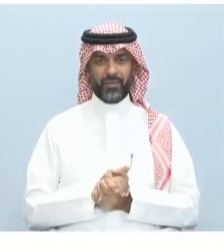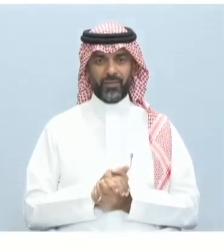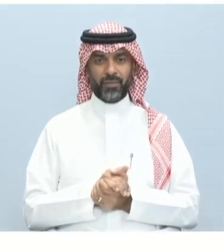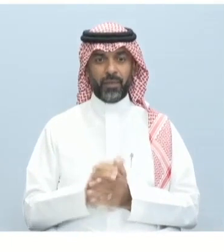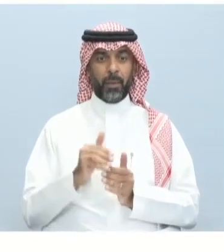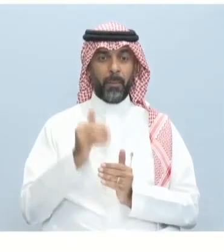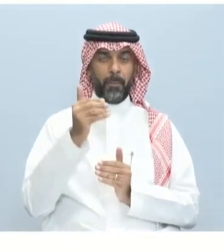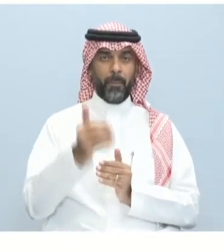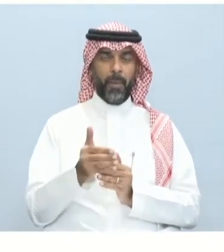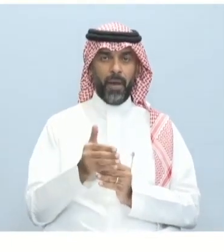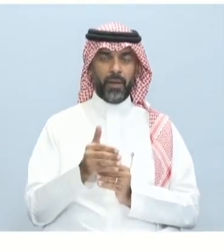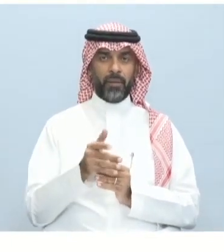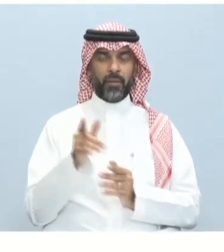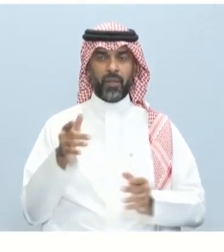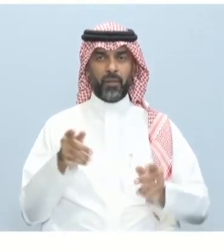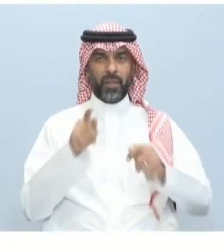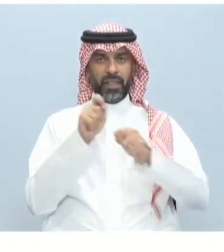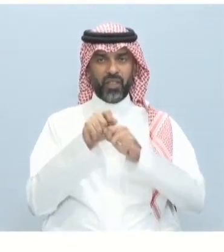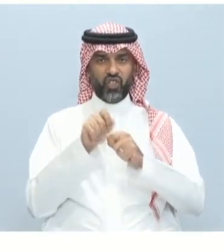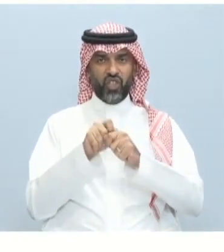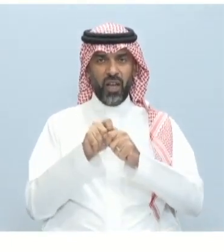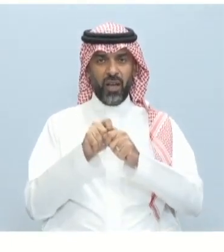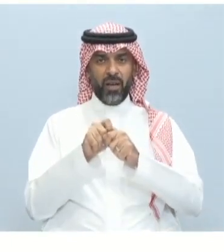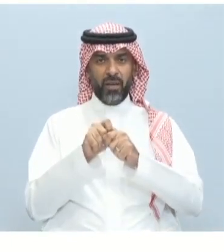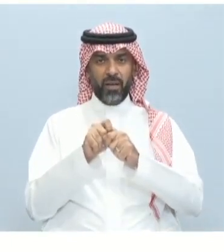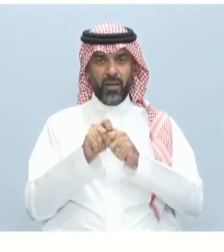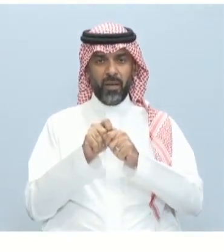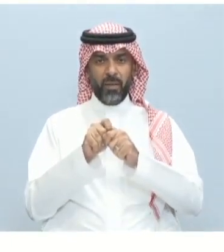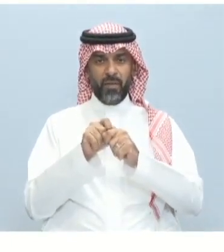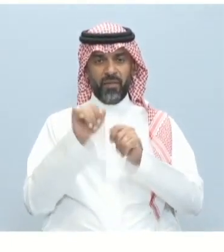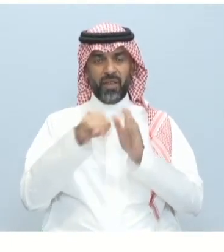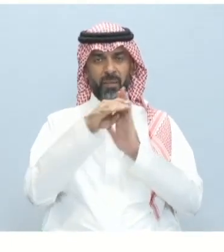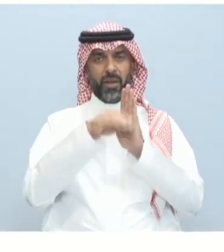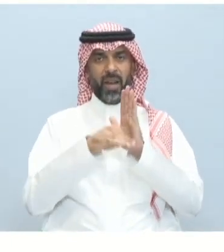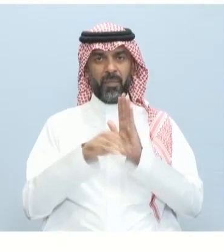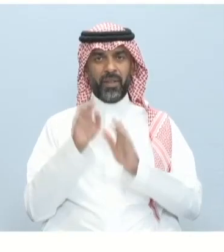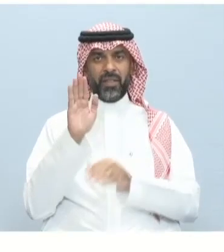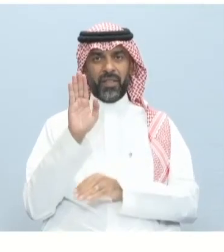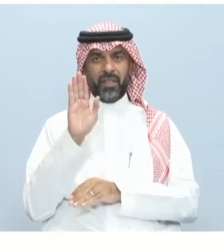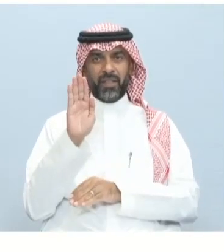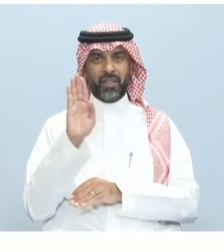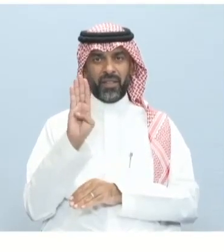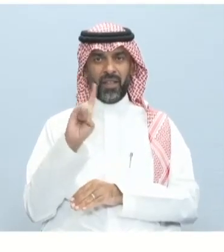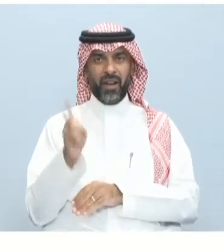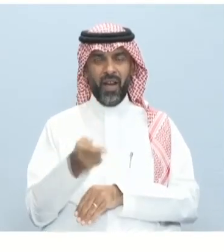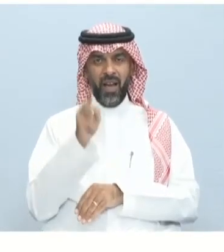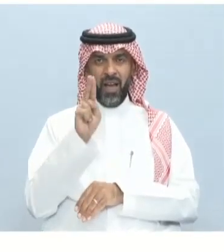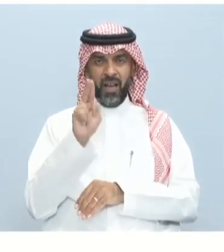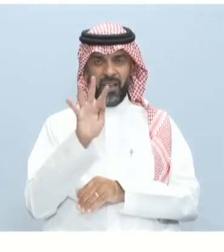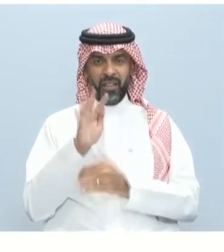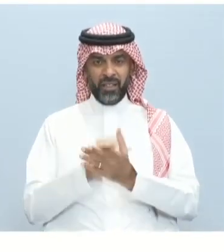بعد ذلك سنقوم بإنشاء المقطع البرمجي في برنامج سكراتش. قبل أن نقوم بإنشاء